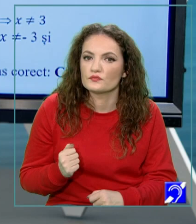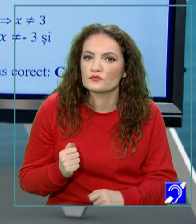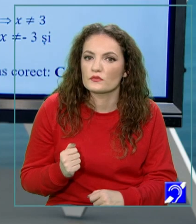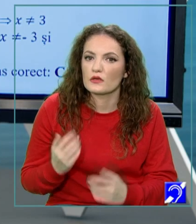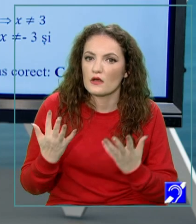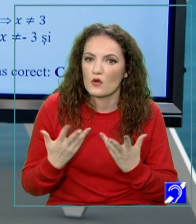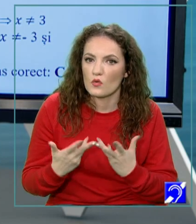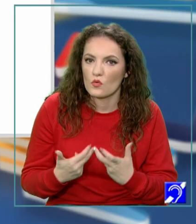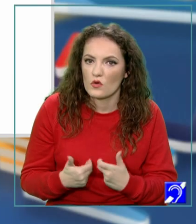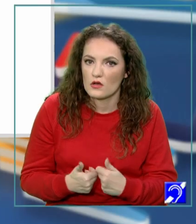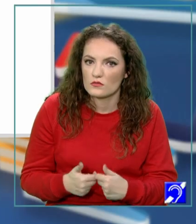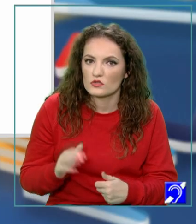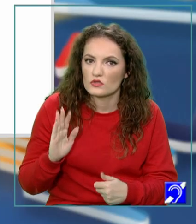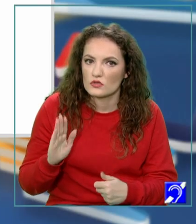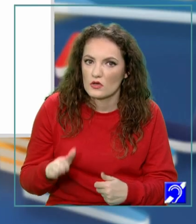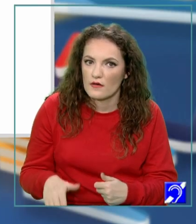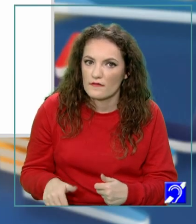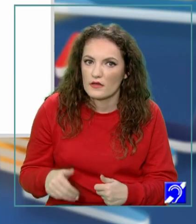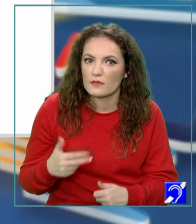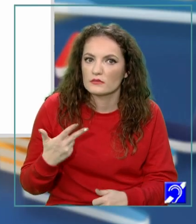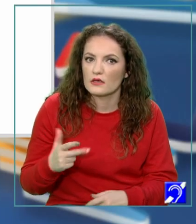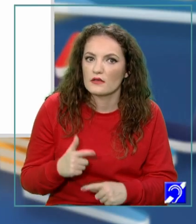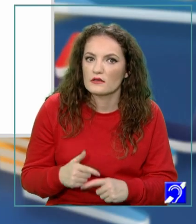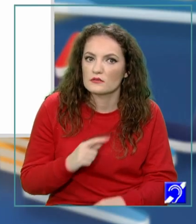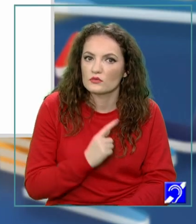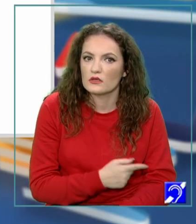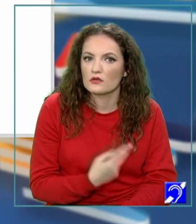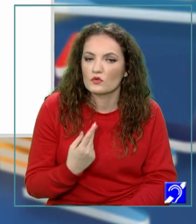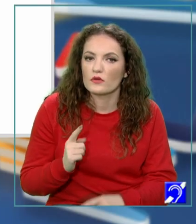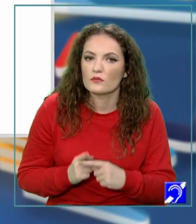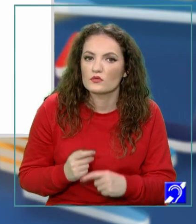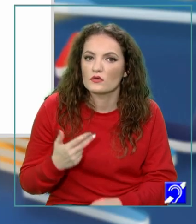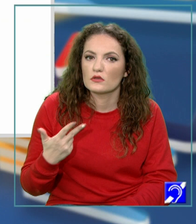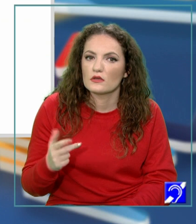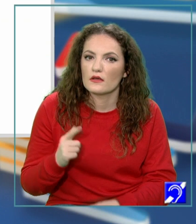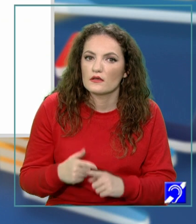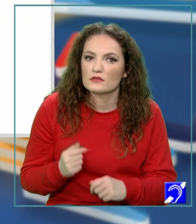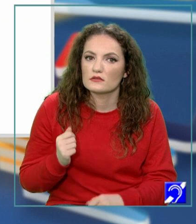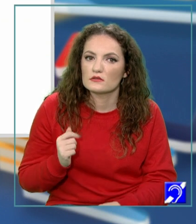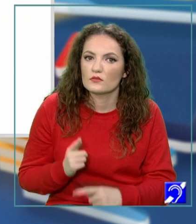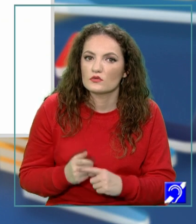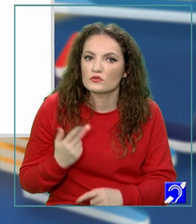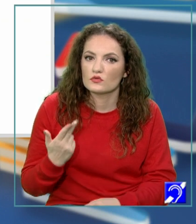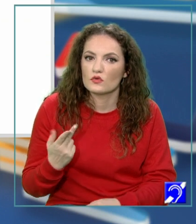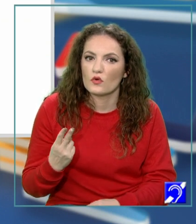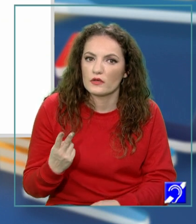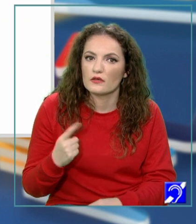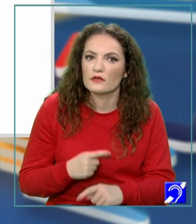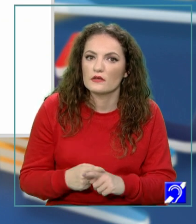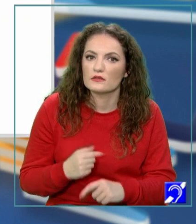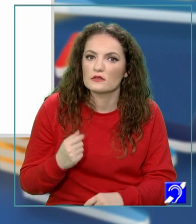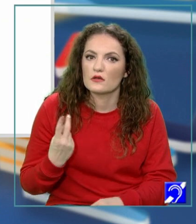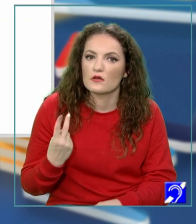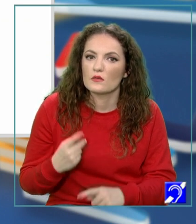pătrat plus 3x plus 2x plus 2 minus 10 minus 3x pătrat plus 3x plus 2x minus